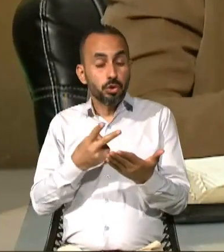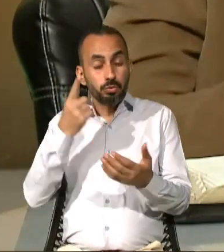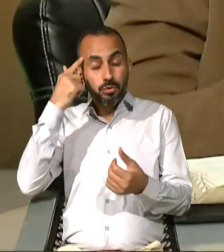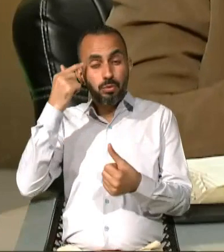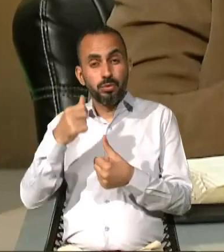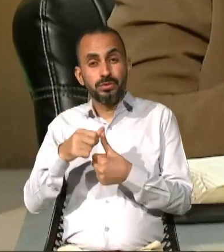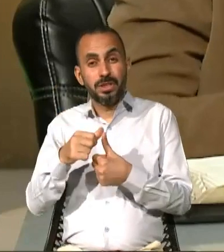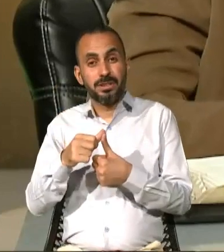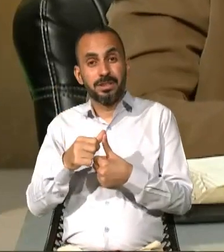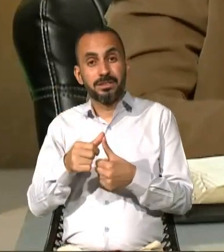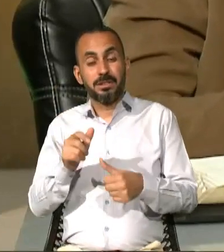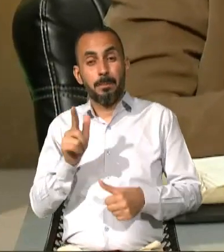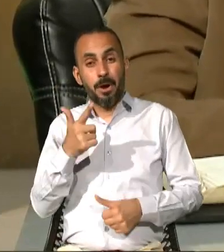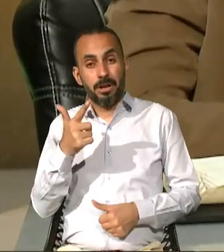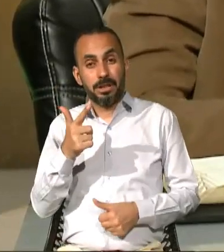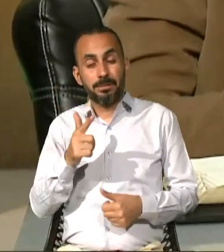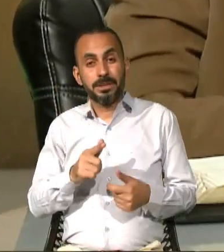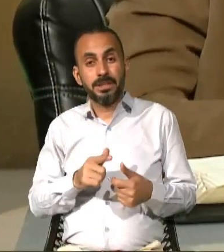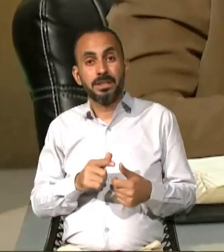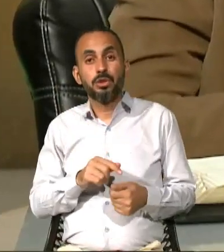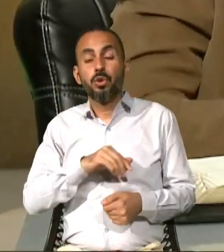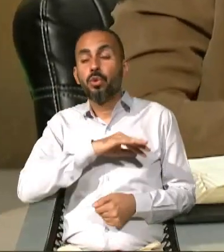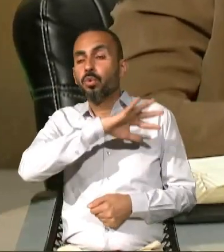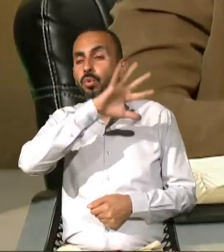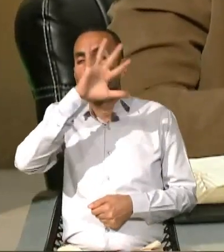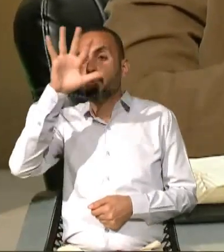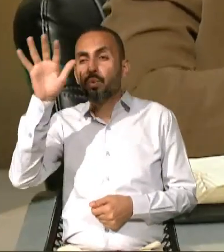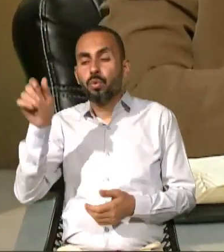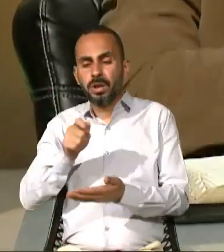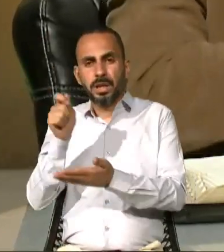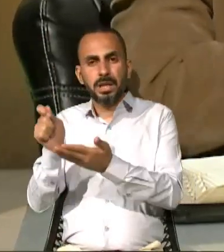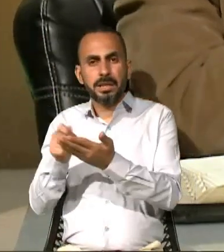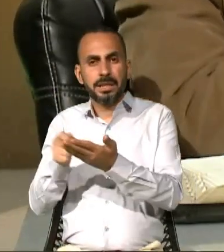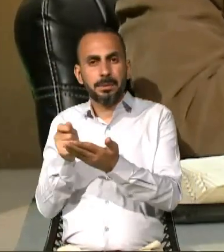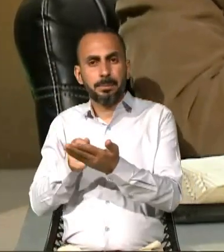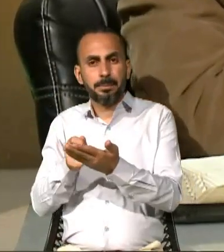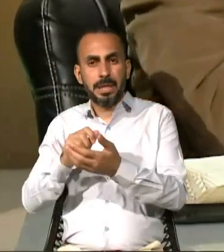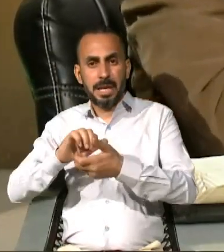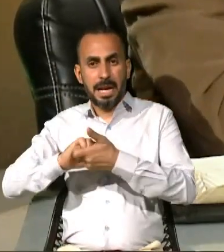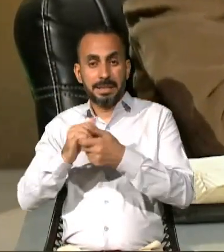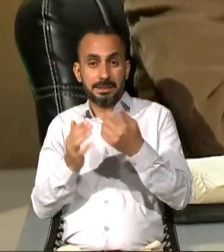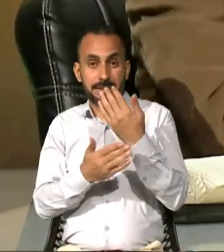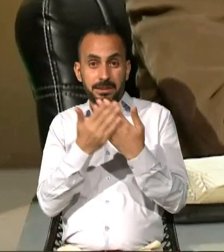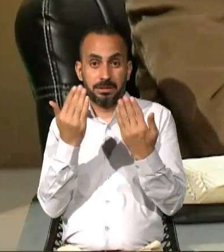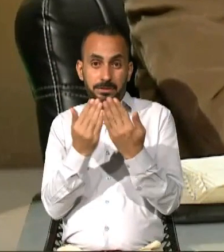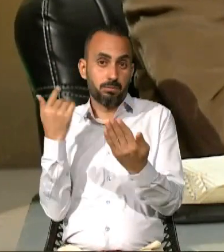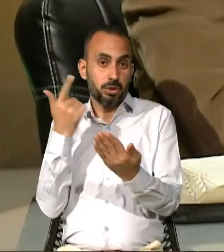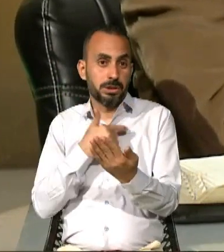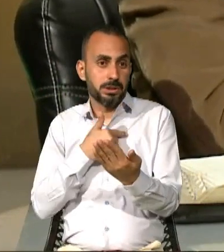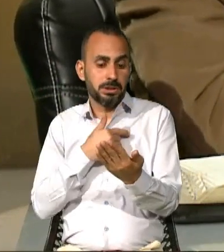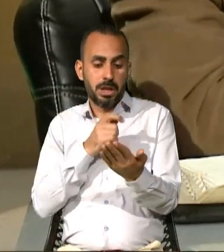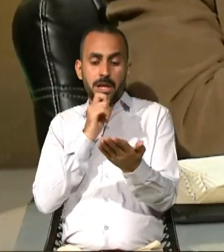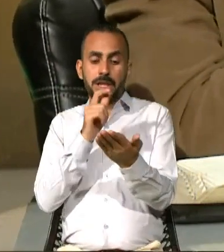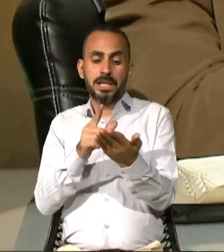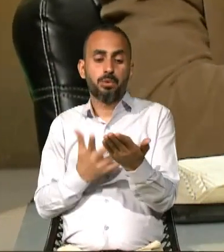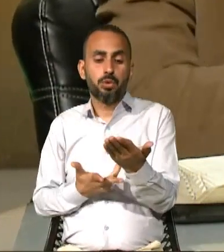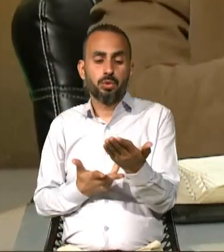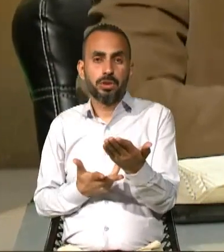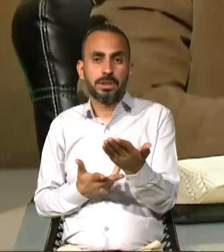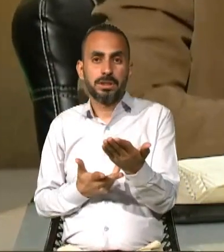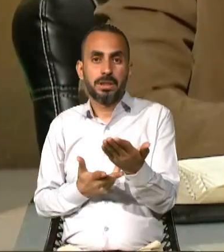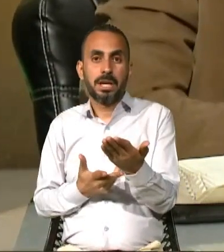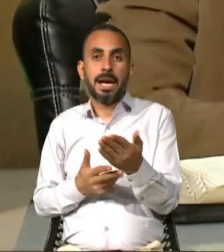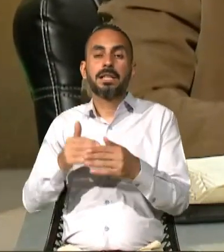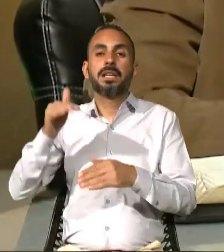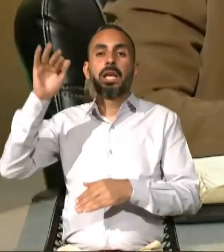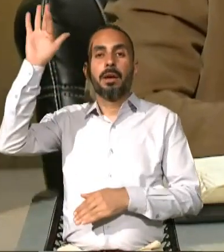تاني ان كل كتبه العهد الجديد كلهم بلا استثناء اتكلموا على مجيء ربنا يسوع